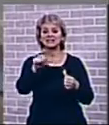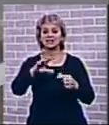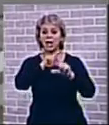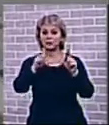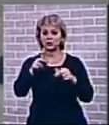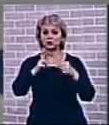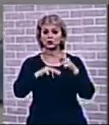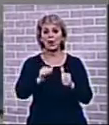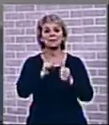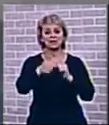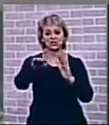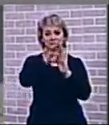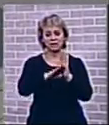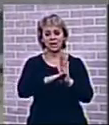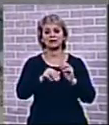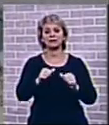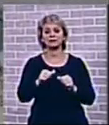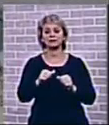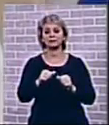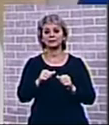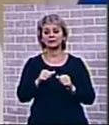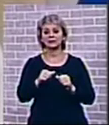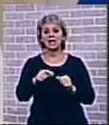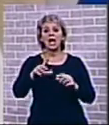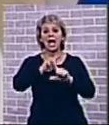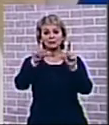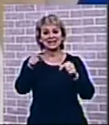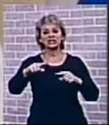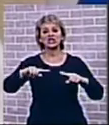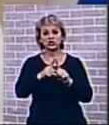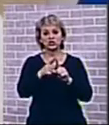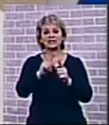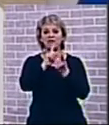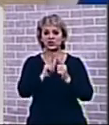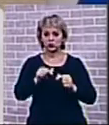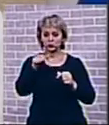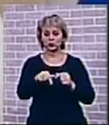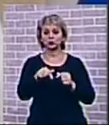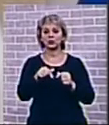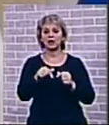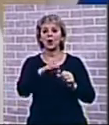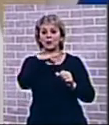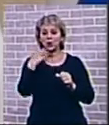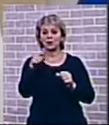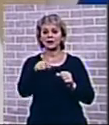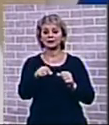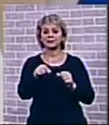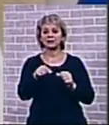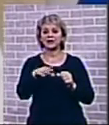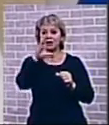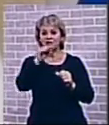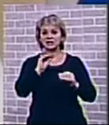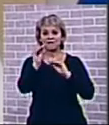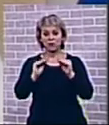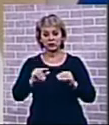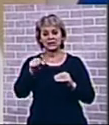объекты строятся с опережением графика. Объекты инженерной инфраструктуры много.